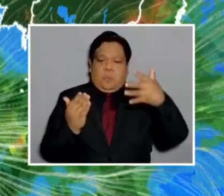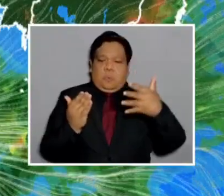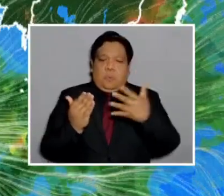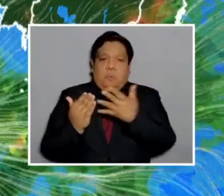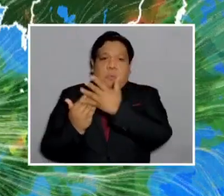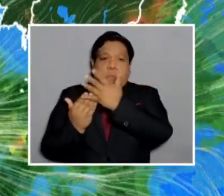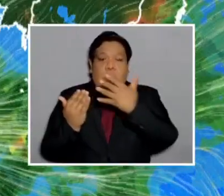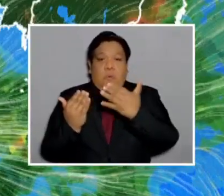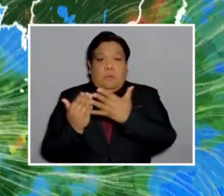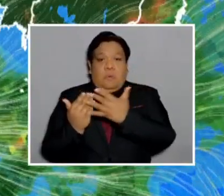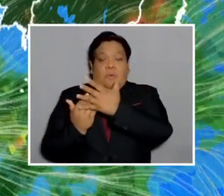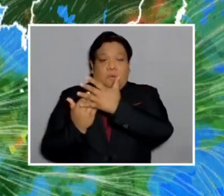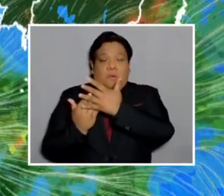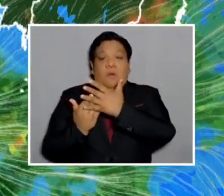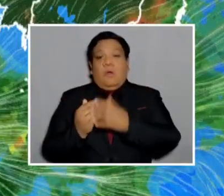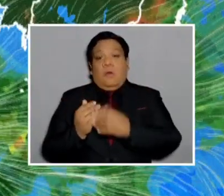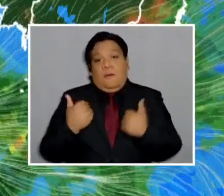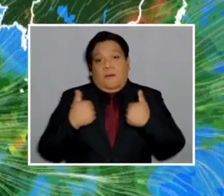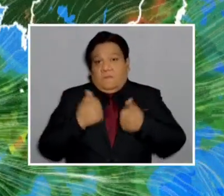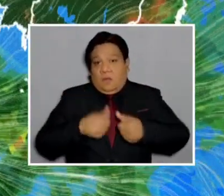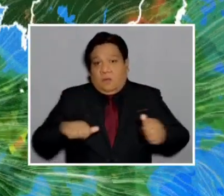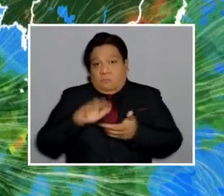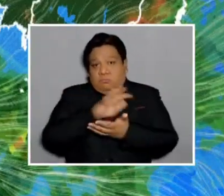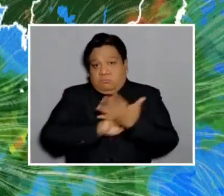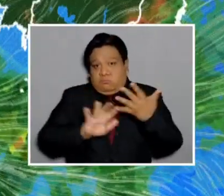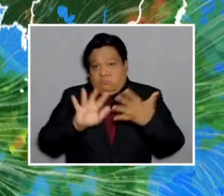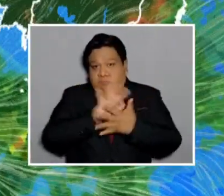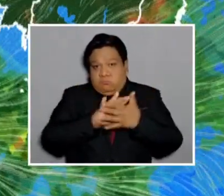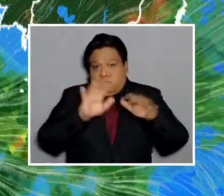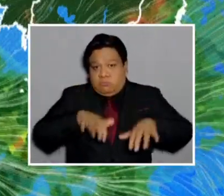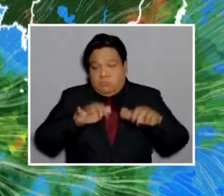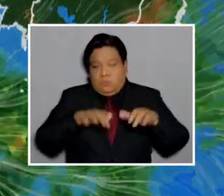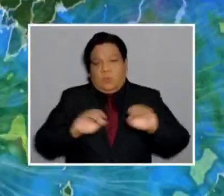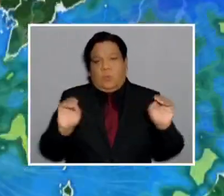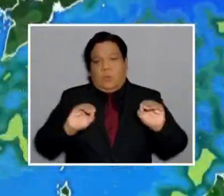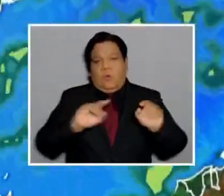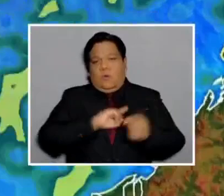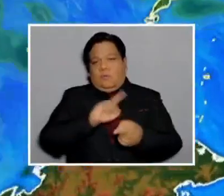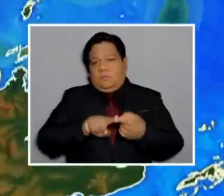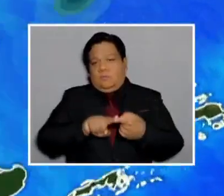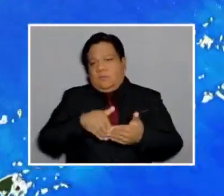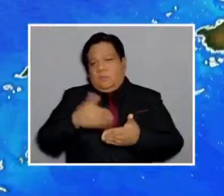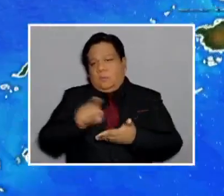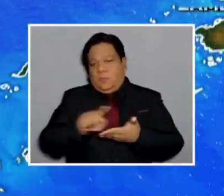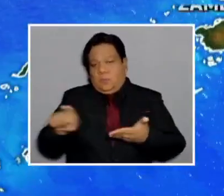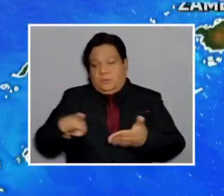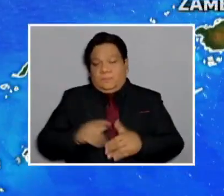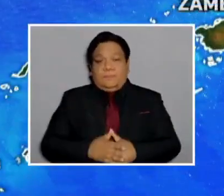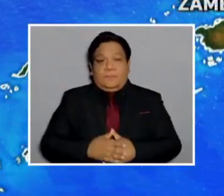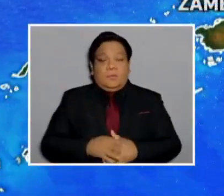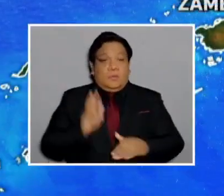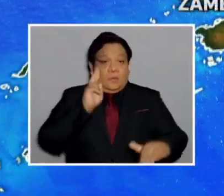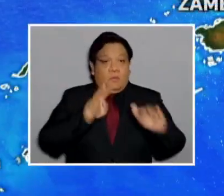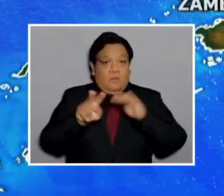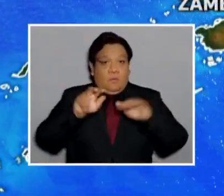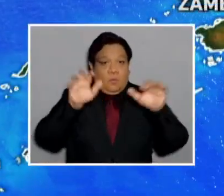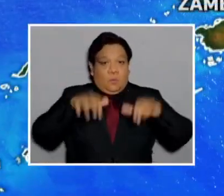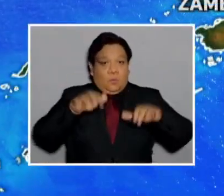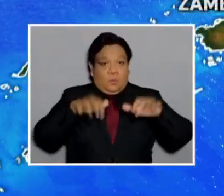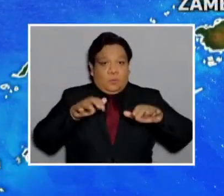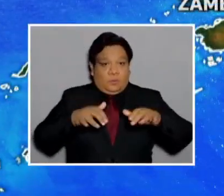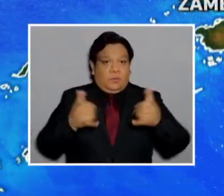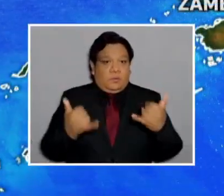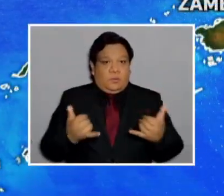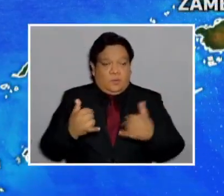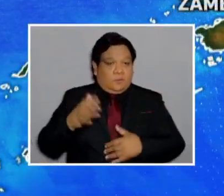wala nakikitang sama ng panahon o bagyo hanggang sa susunod na Linggo. Tingnan natin ang mga aasahang pag-ulan ngayong weekend ayon sa The Weather